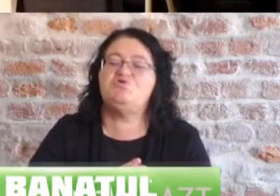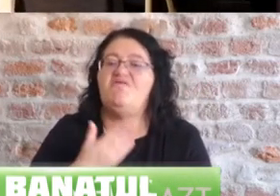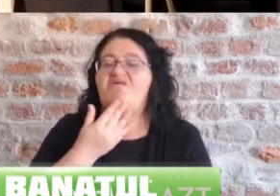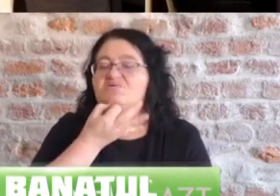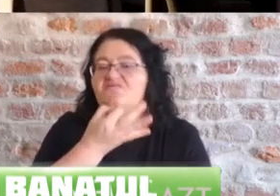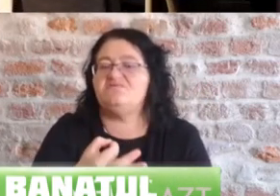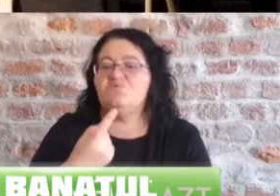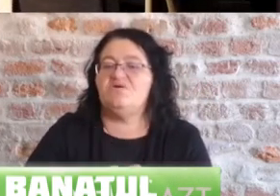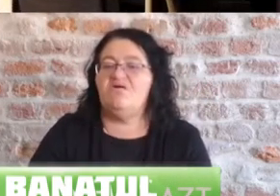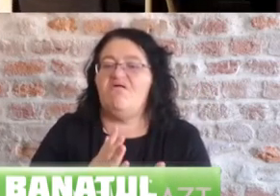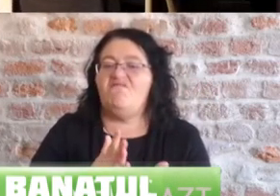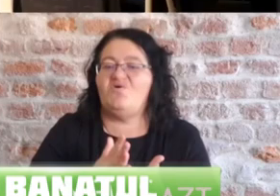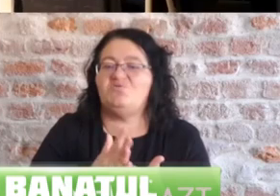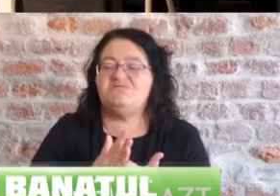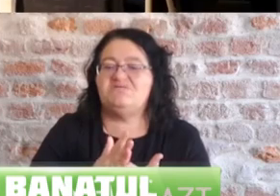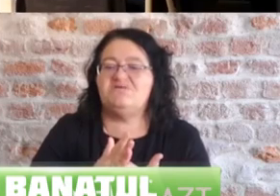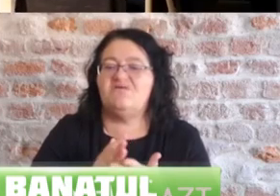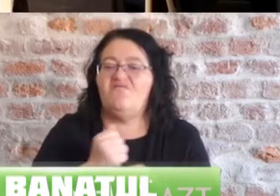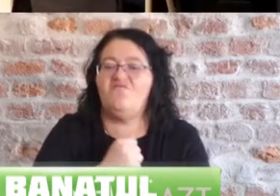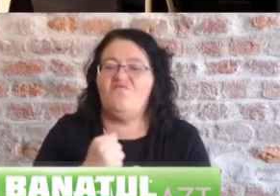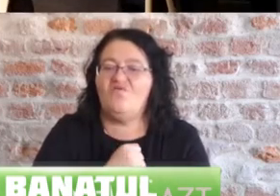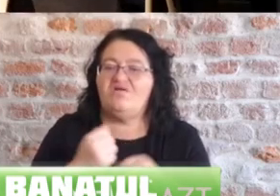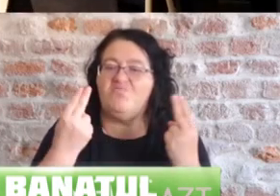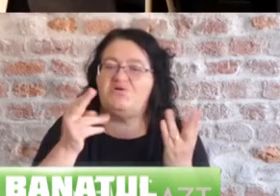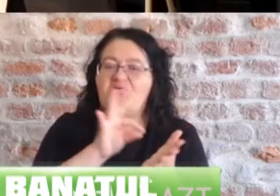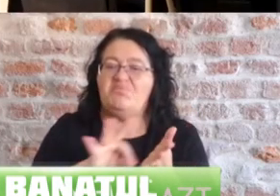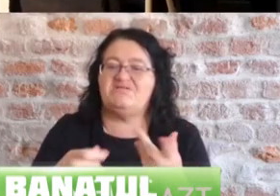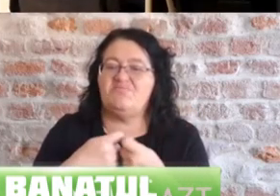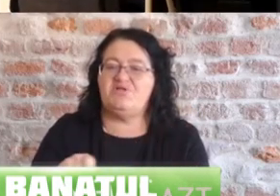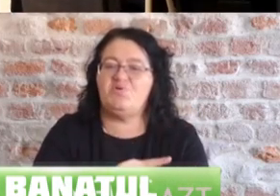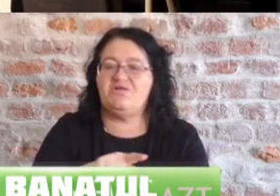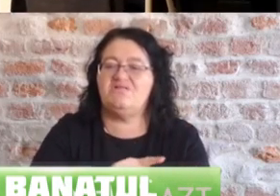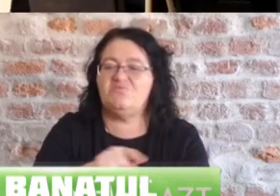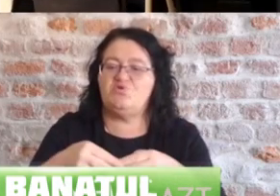vreau să vă spun că a fost foarte important prezența lor pe tot parcursul